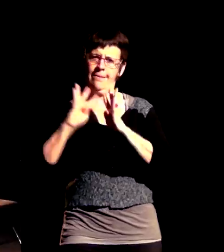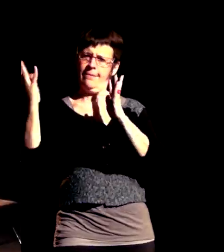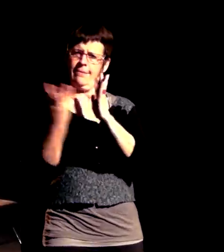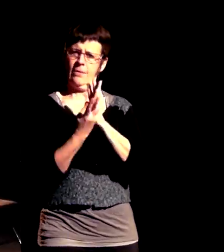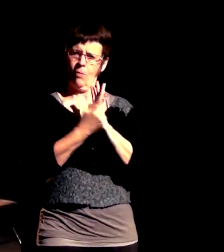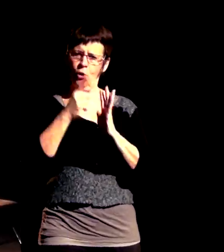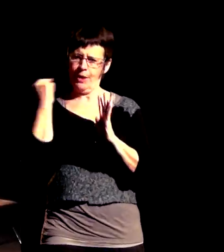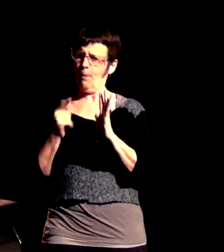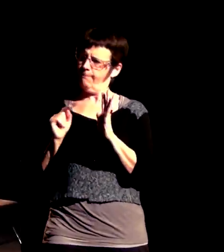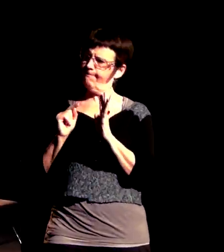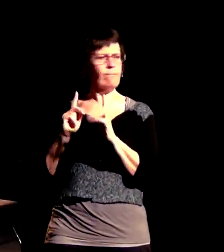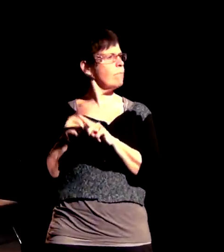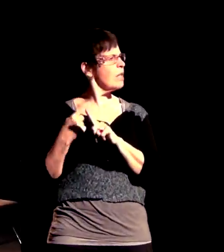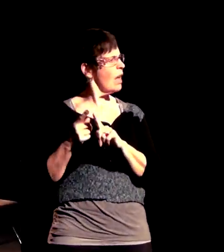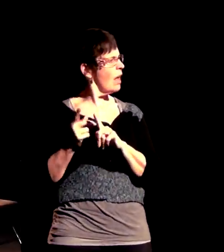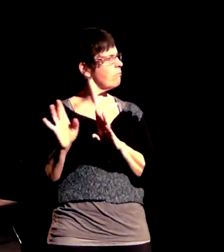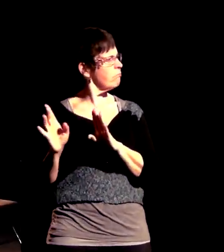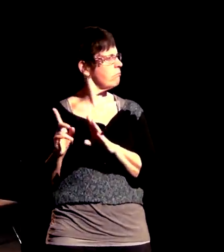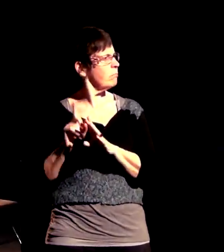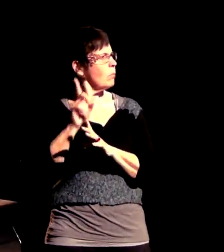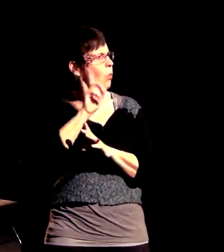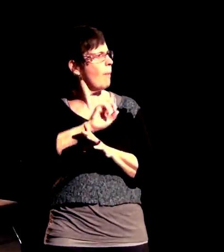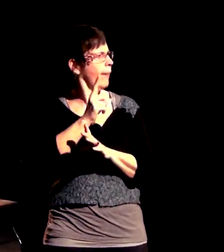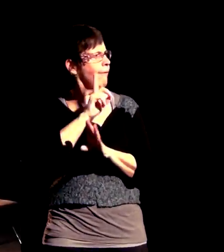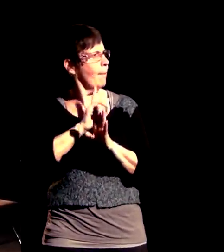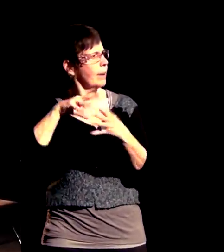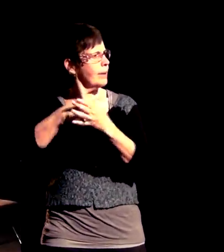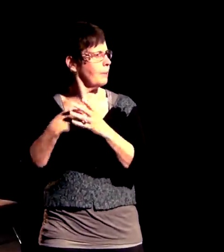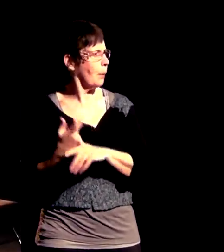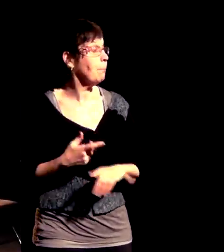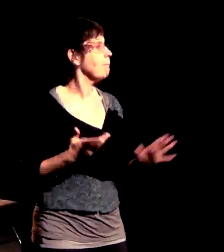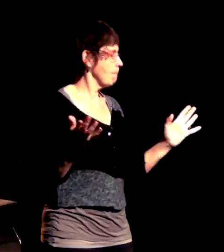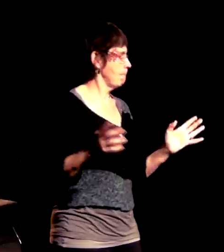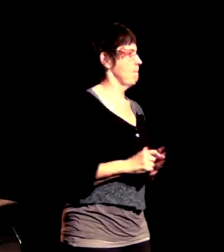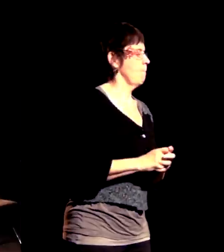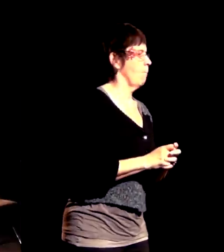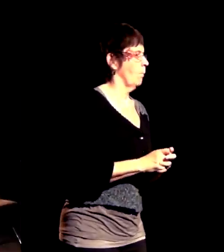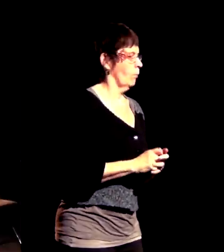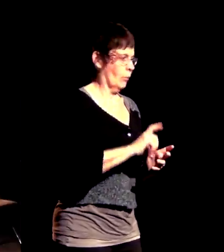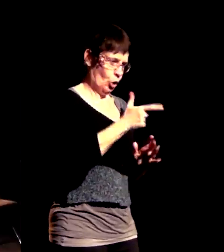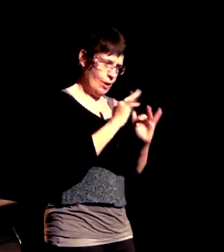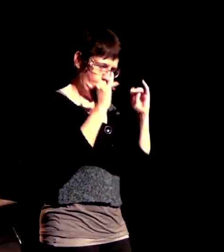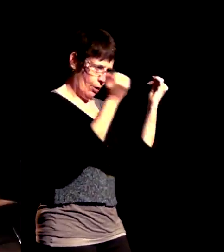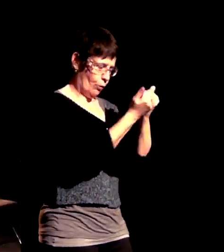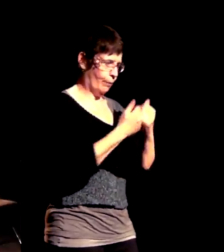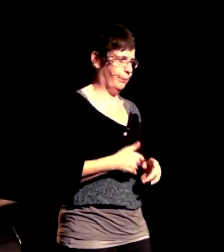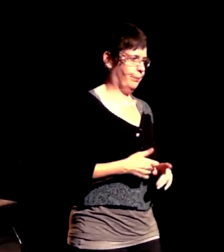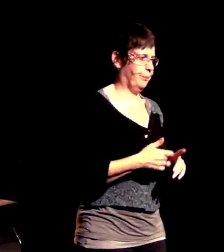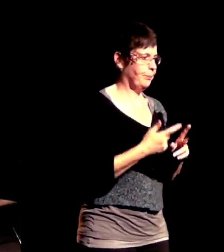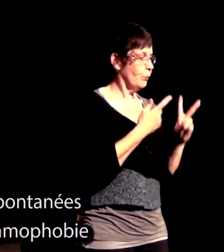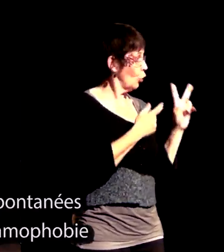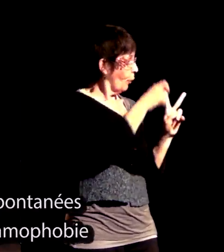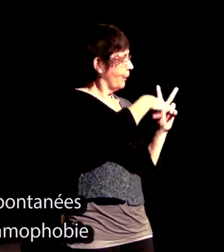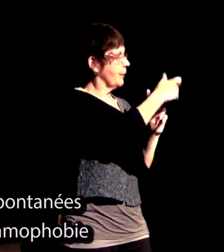truc chelou quand même. Bon, voilà. Donc, que des blancs autour de la salle. Bon. Deuxième réunion, viennent deux militantes voilées du collectif Génération